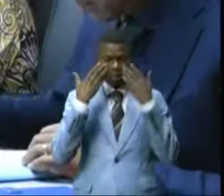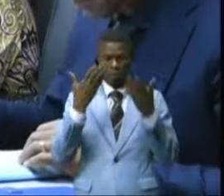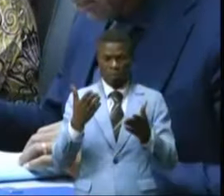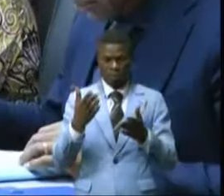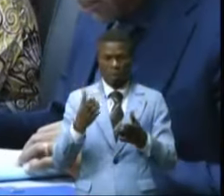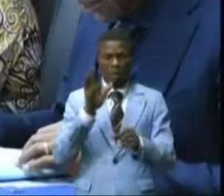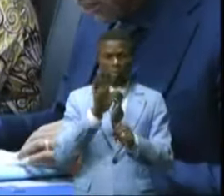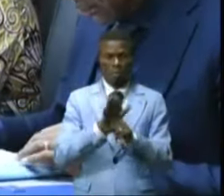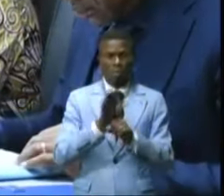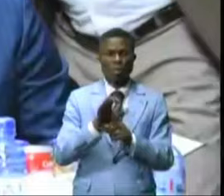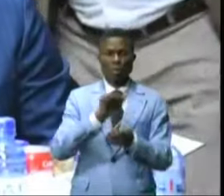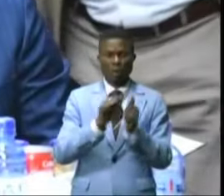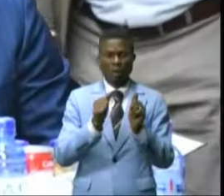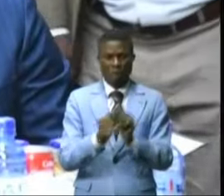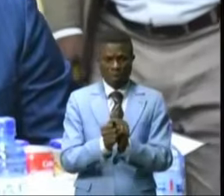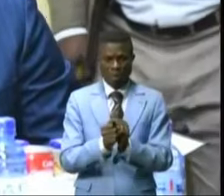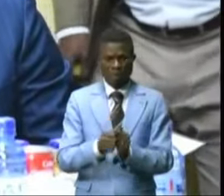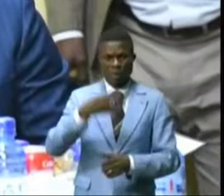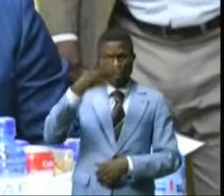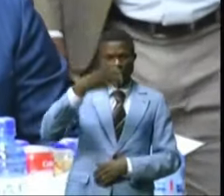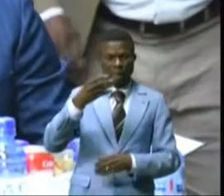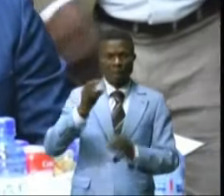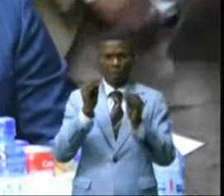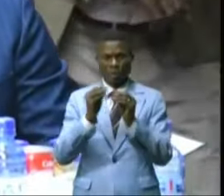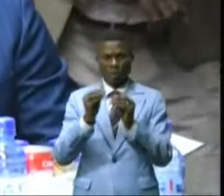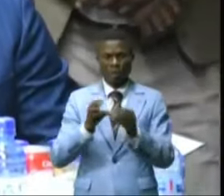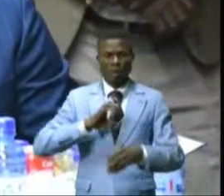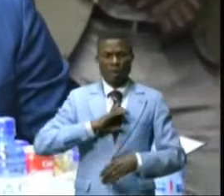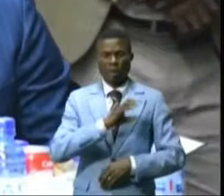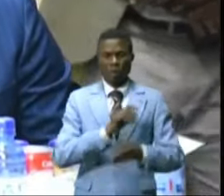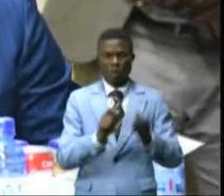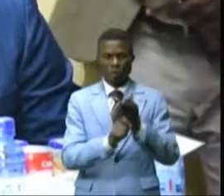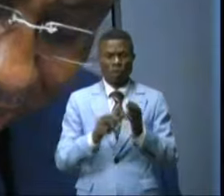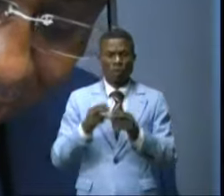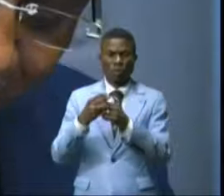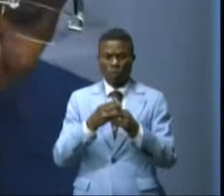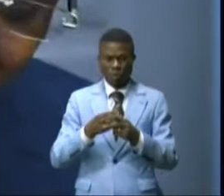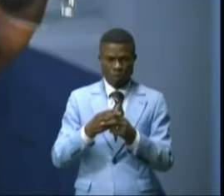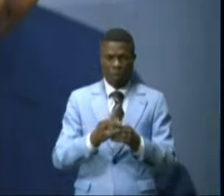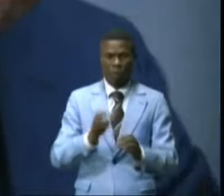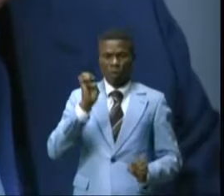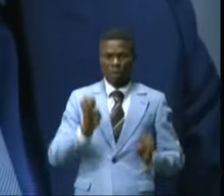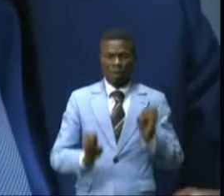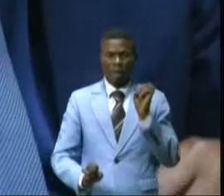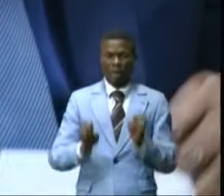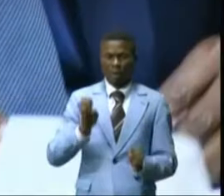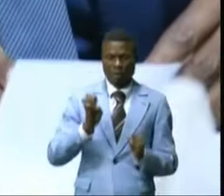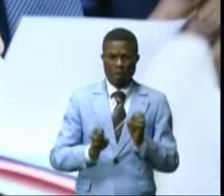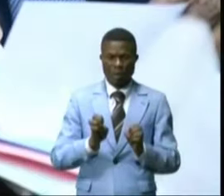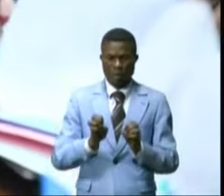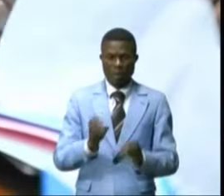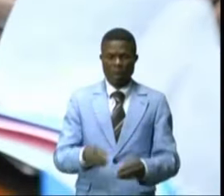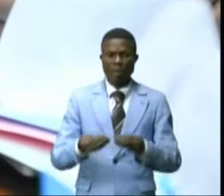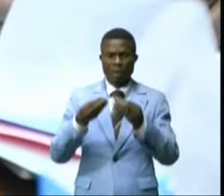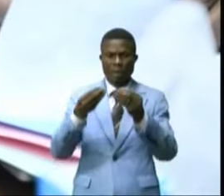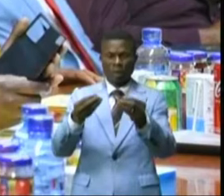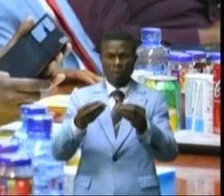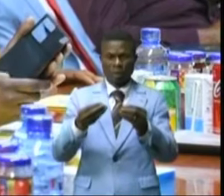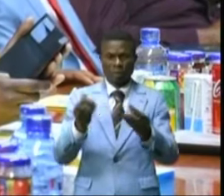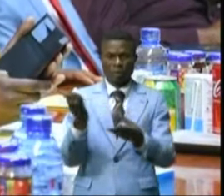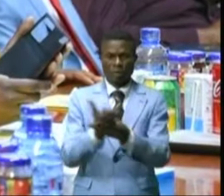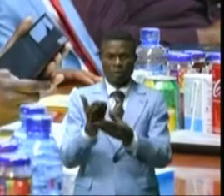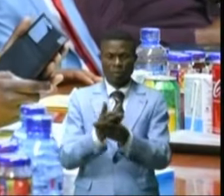autant des questions soulevées à la quatrième réunion du comité technique de suivi, évaluation de la mise en œuvre du contrat